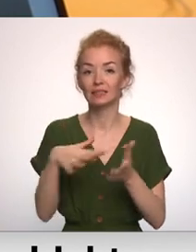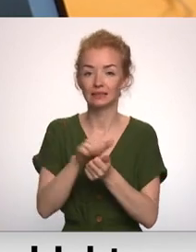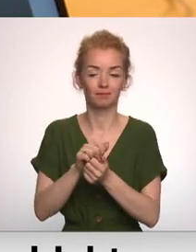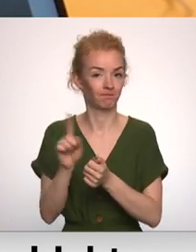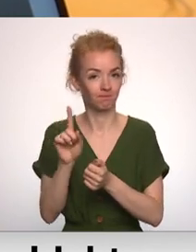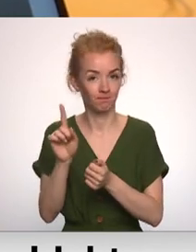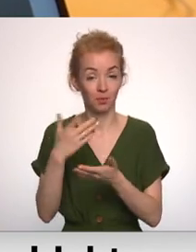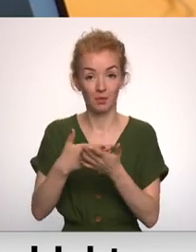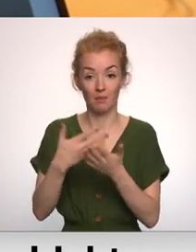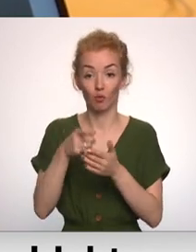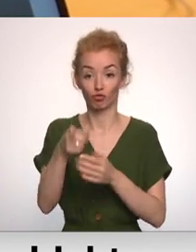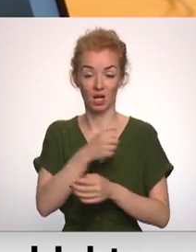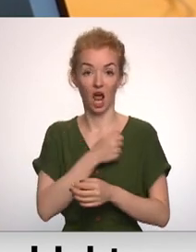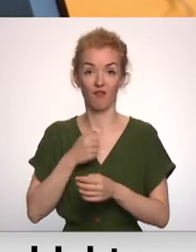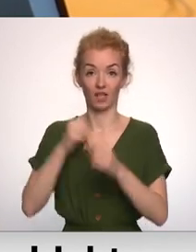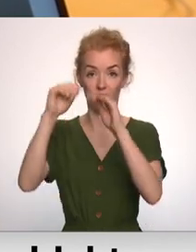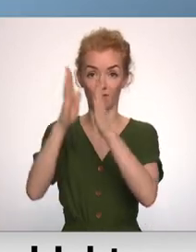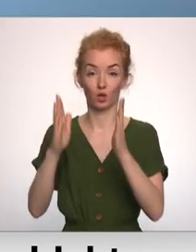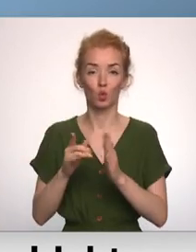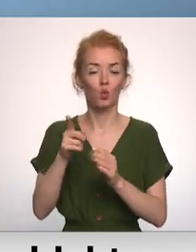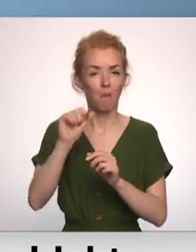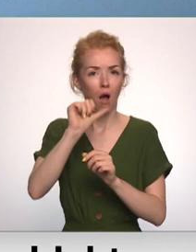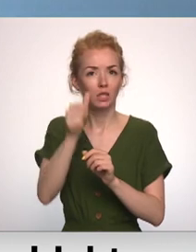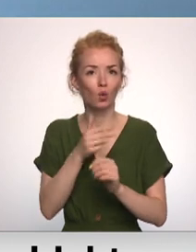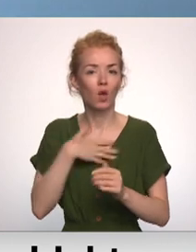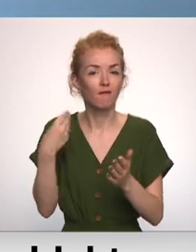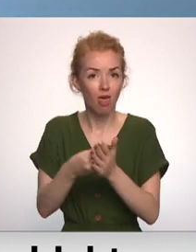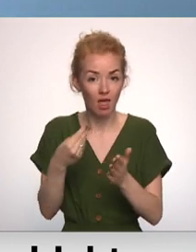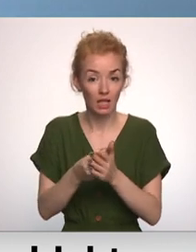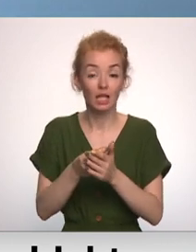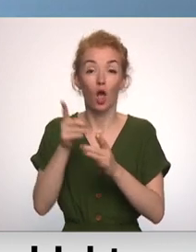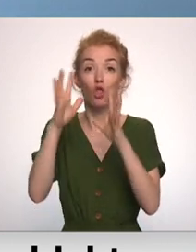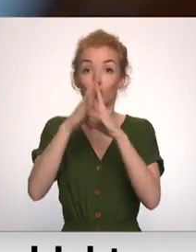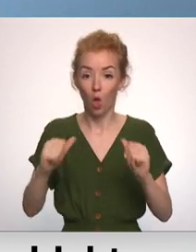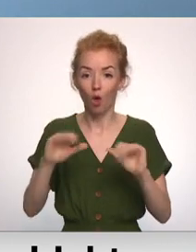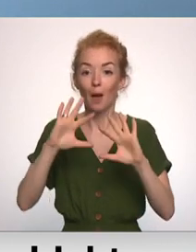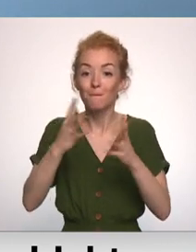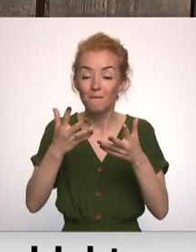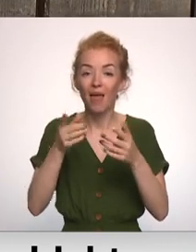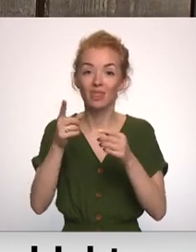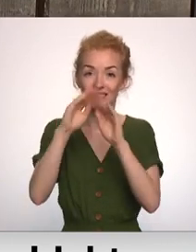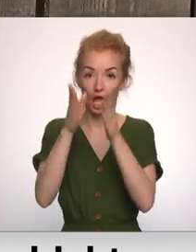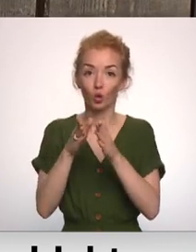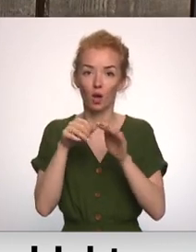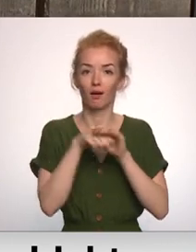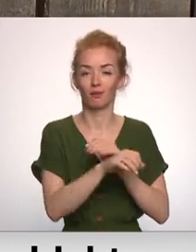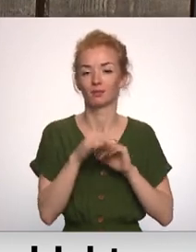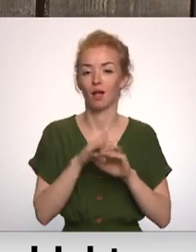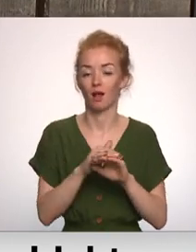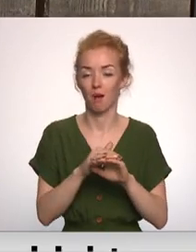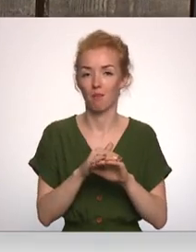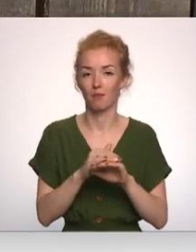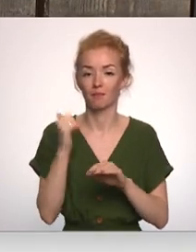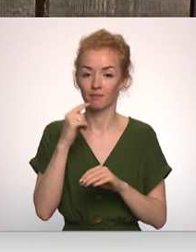pilnībā. Piemēram, šī karavīra figūra ir mākslinieciski vērtīga. Piemenekli nojauks, bet pašu statuju saglabās. Kā par kaltā